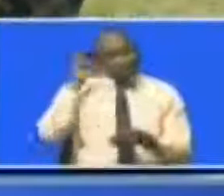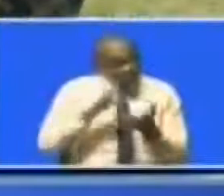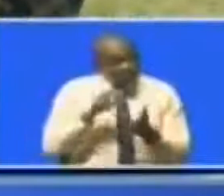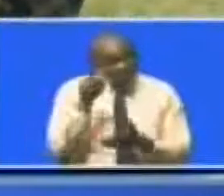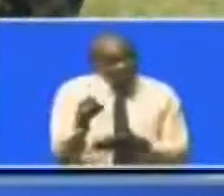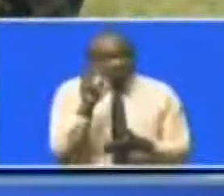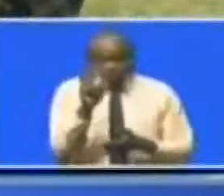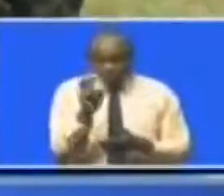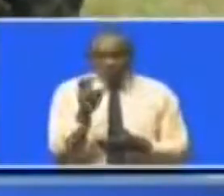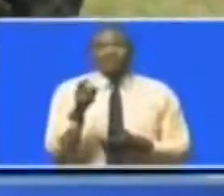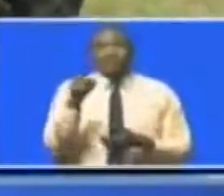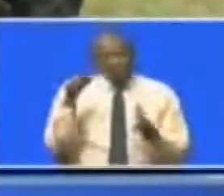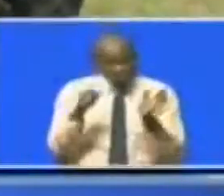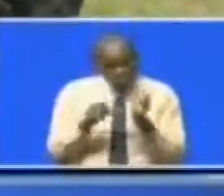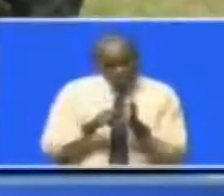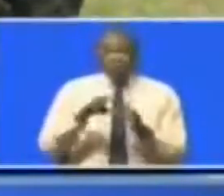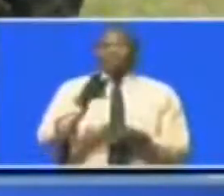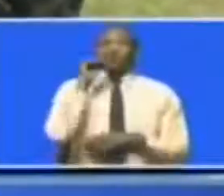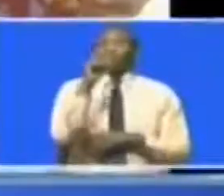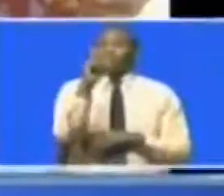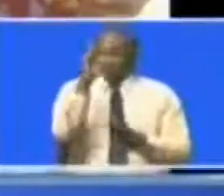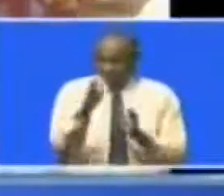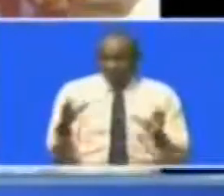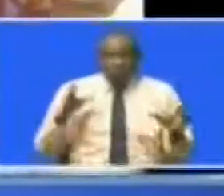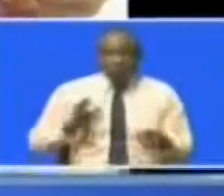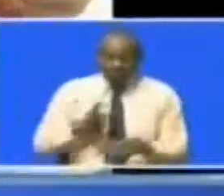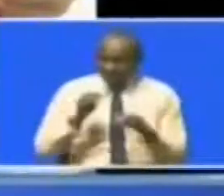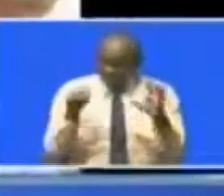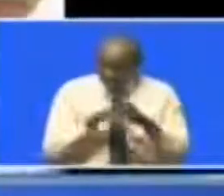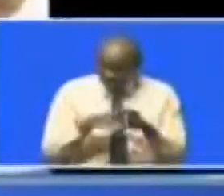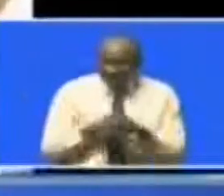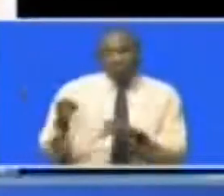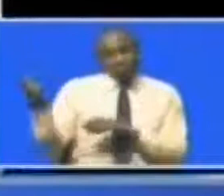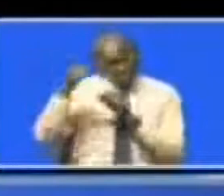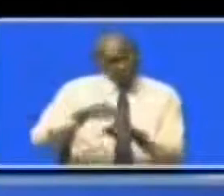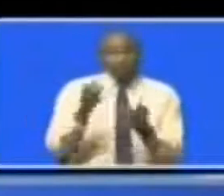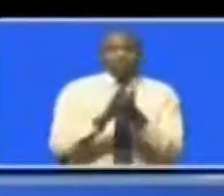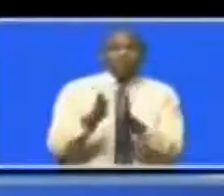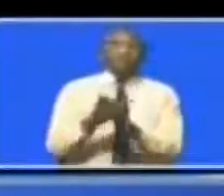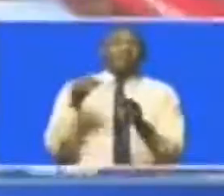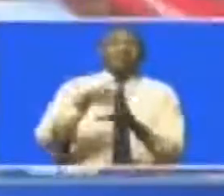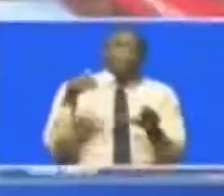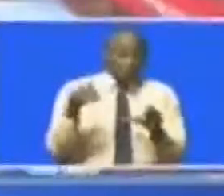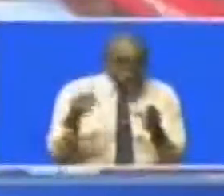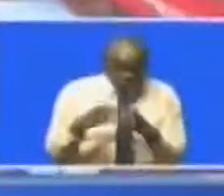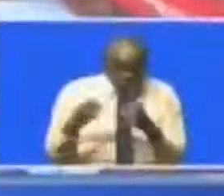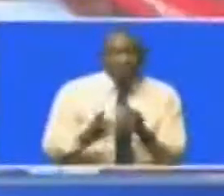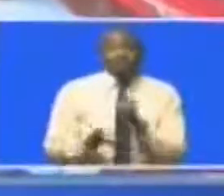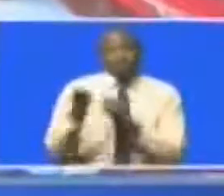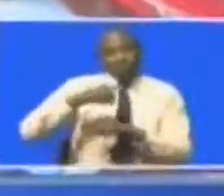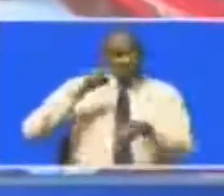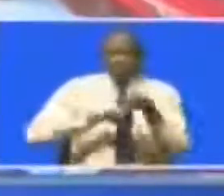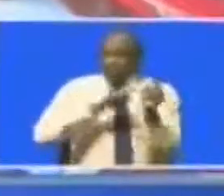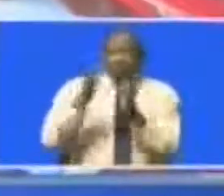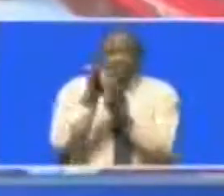hili litakuwa tatizo, tukatafuta mmoja wa the community members ambaye akakuja akakuwa mmoja wetu ili kutusaidia tuende. Tunapoenda